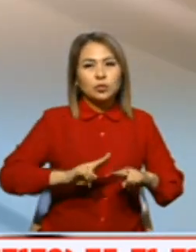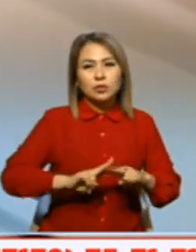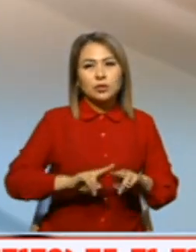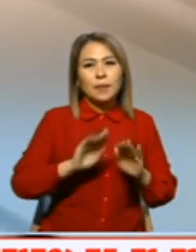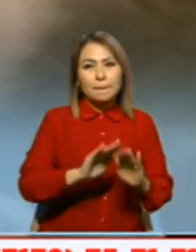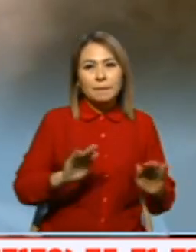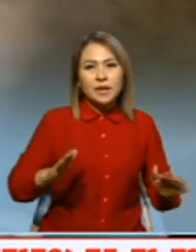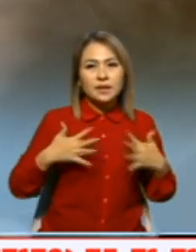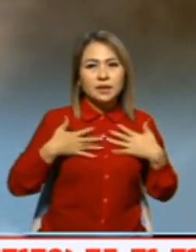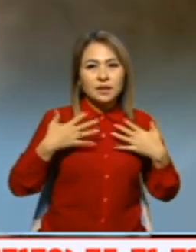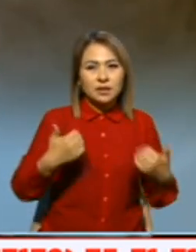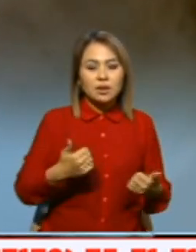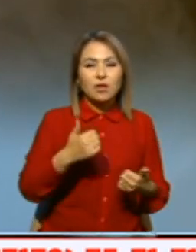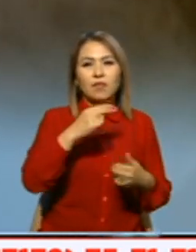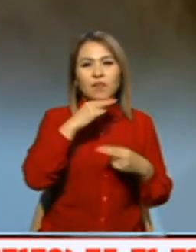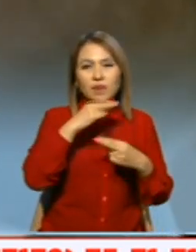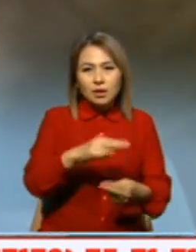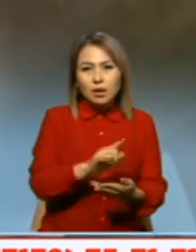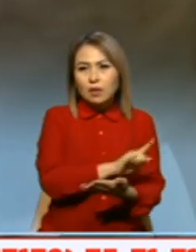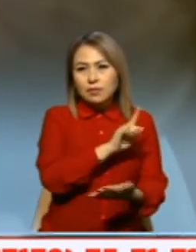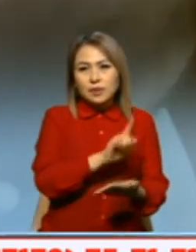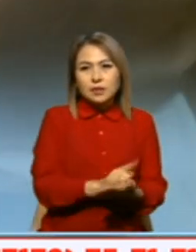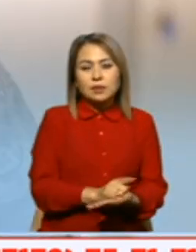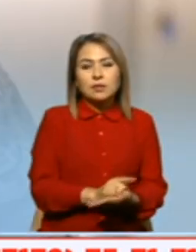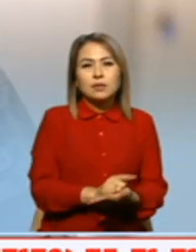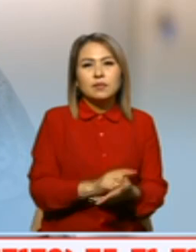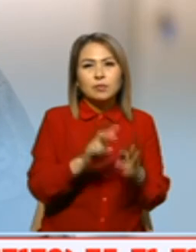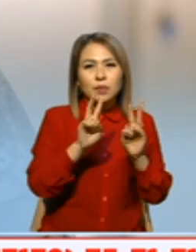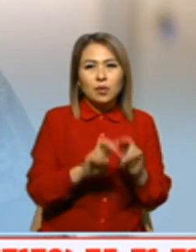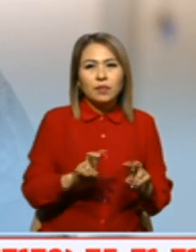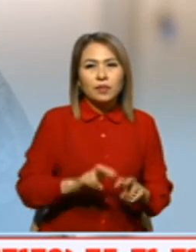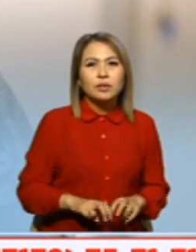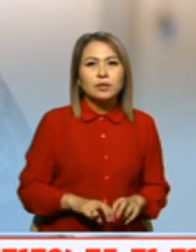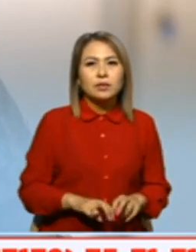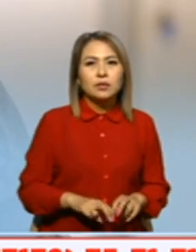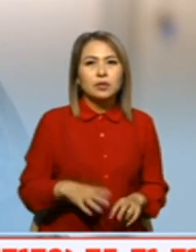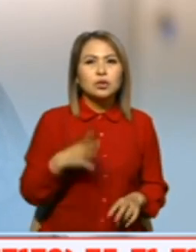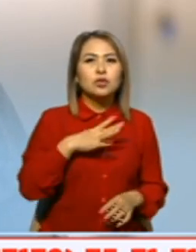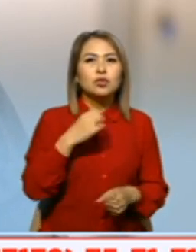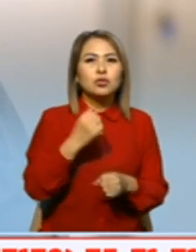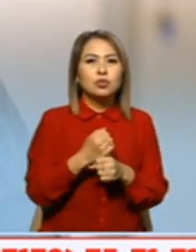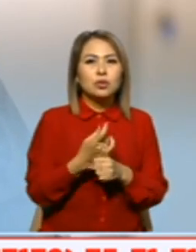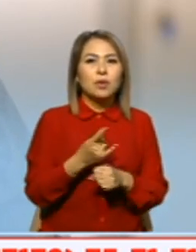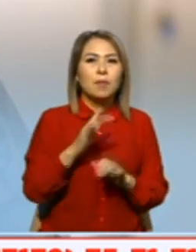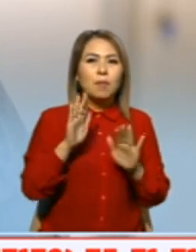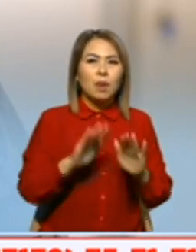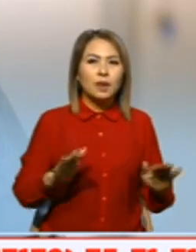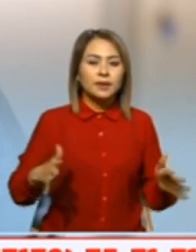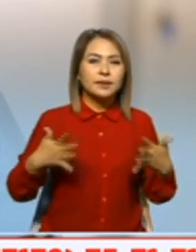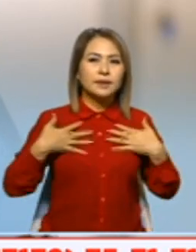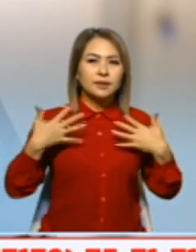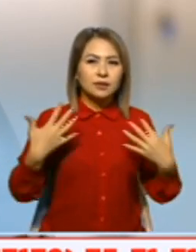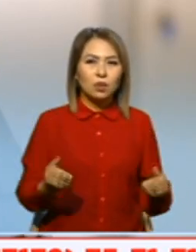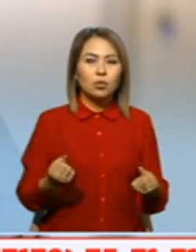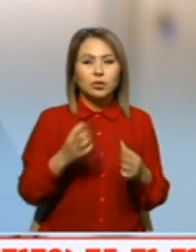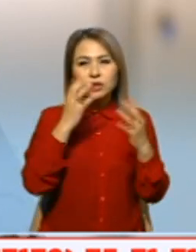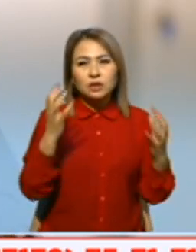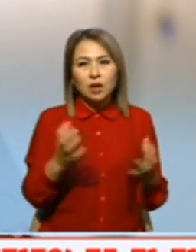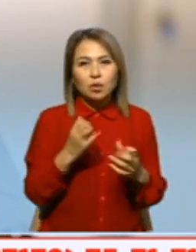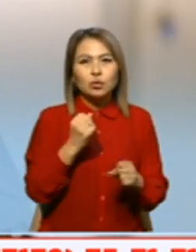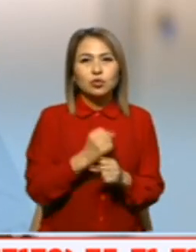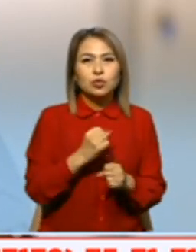балаңыздың денсаулығы үшін уақыт бөліп тексертуден өткізіңіз. Барлығы не үшін жасалды? Барлығы балалардың денсаулығын сақтау